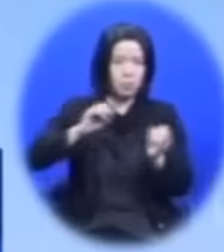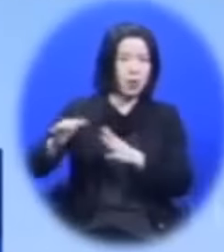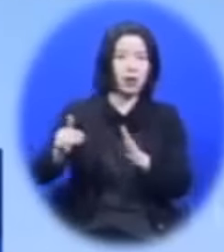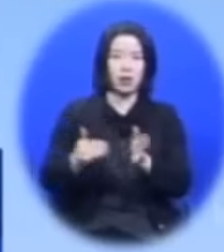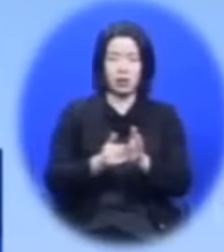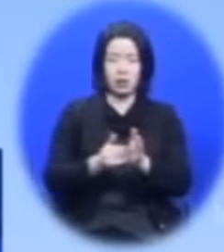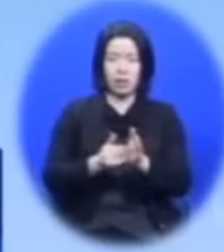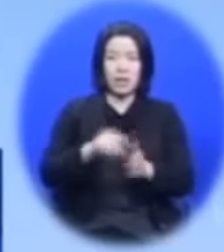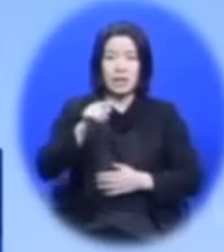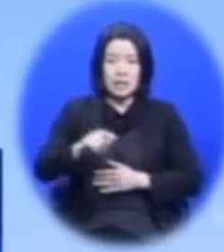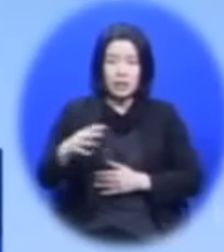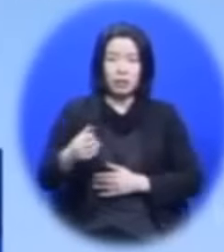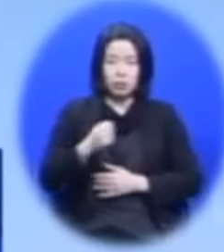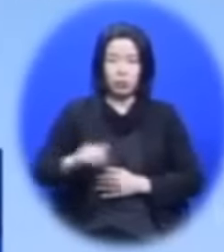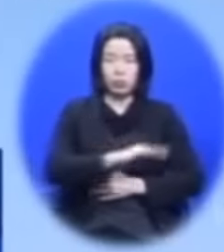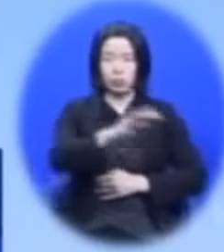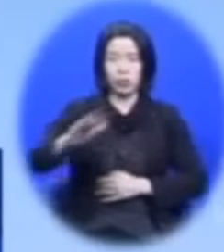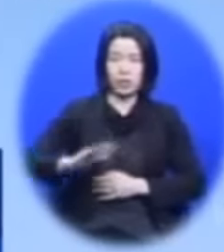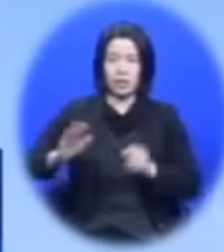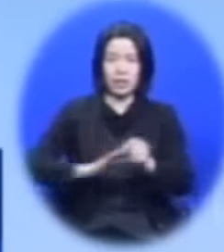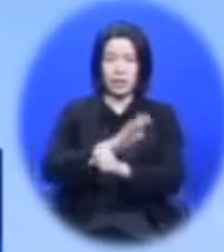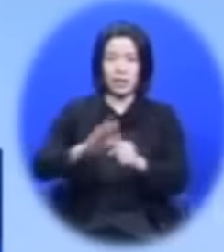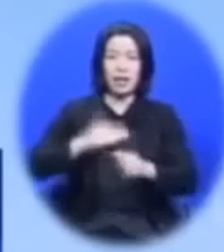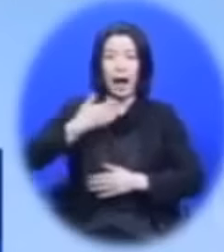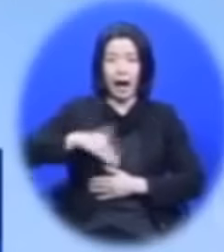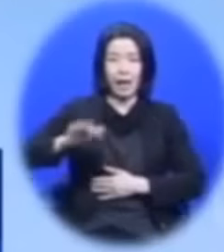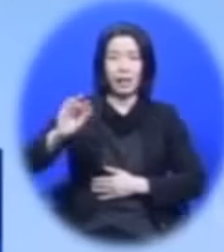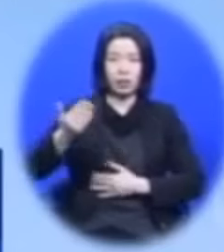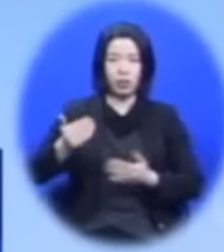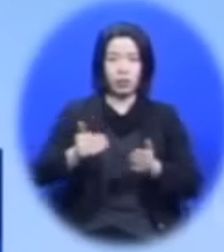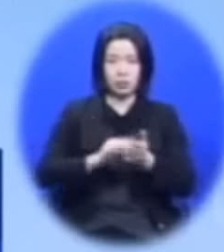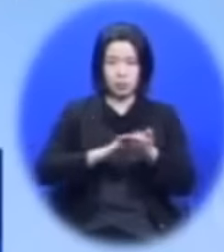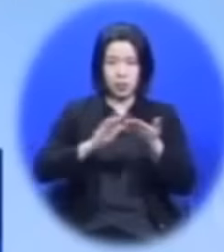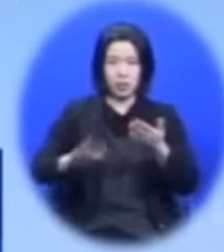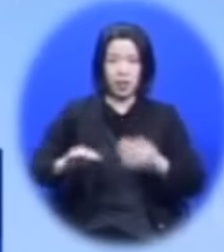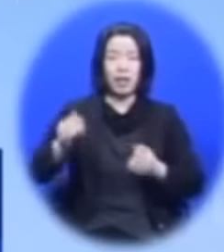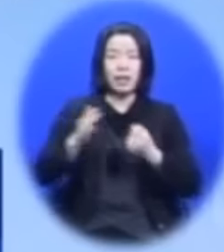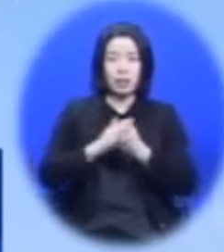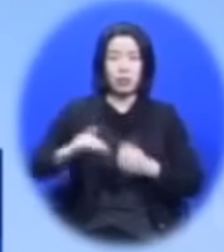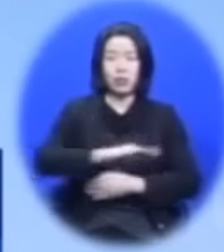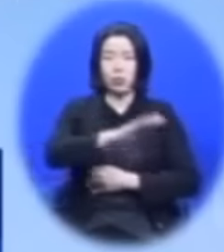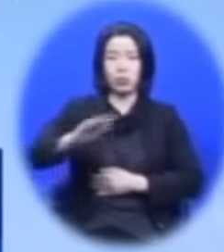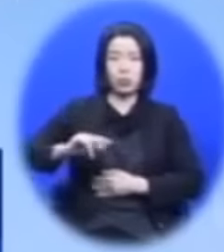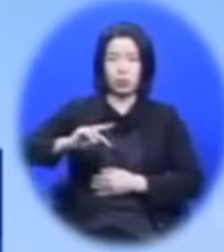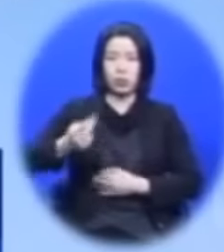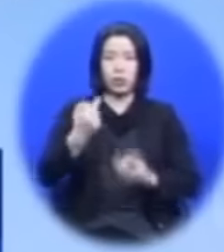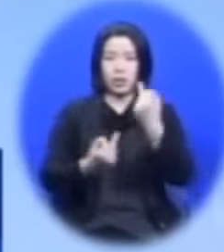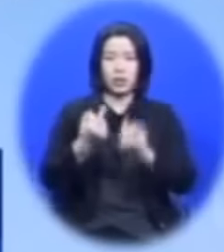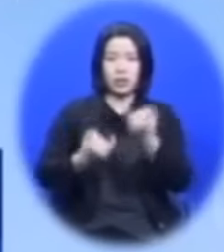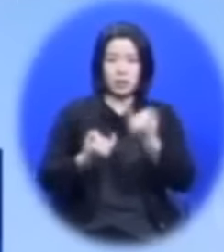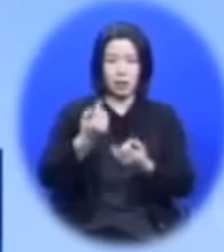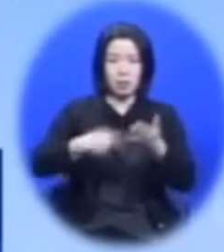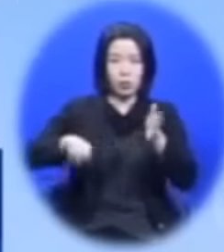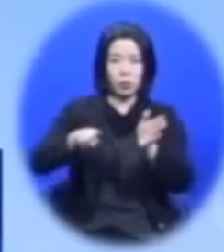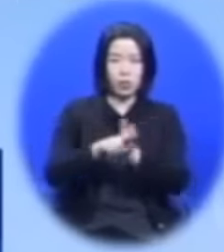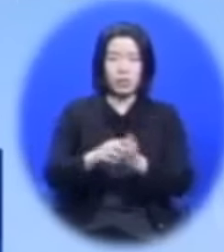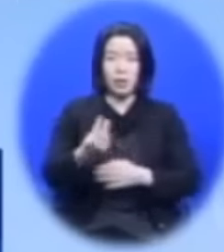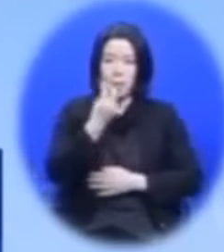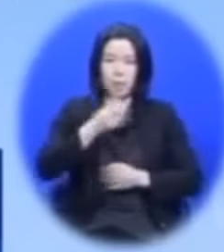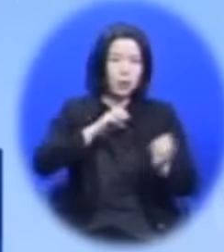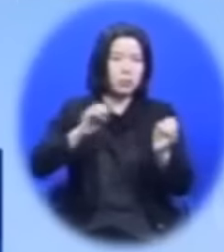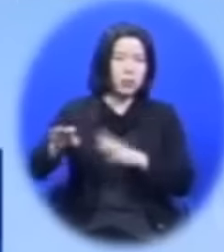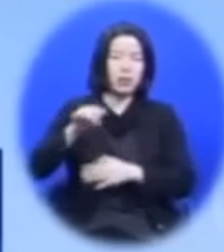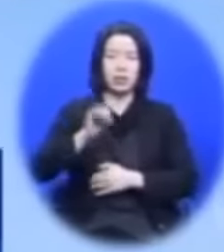버리셨습니다. 이것으로 우리가 사랑을 알게 되었습니다. 그러므로 우리도 형제 자매를 위하여 목숨을 버리는